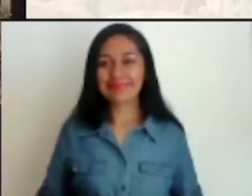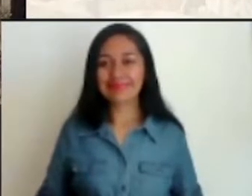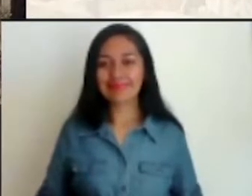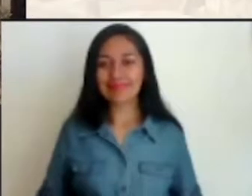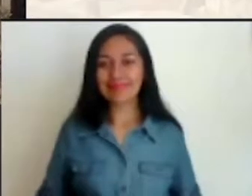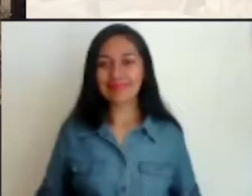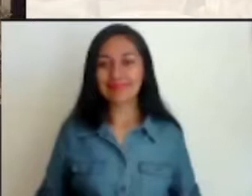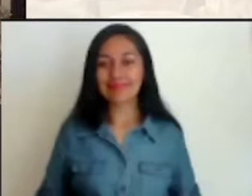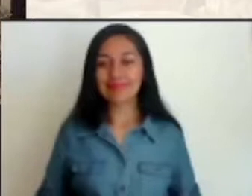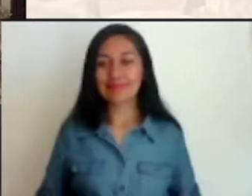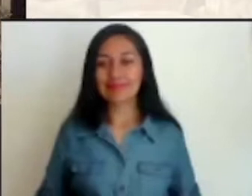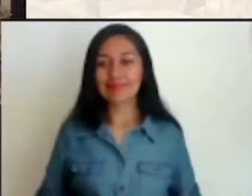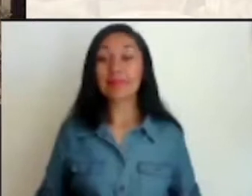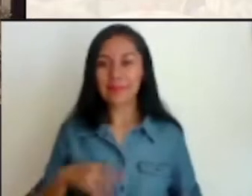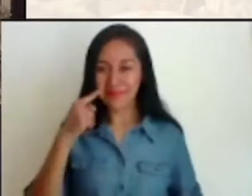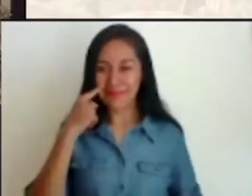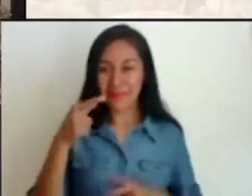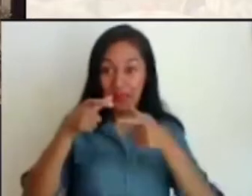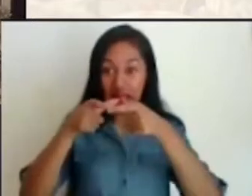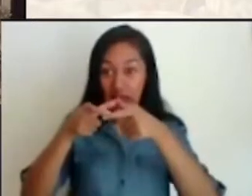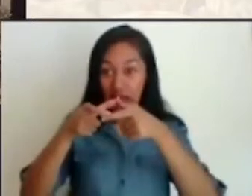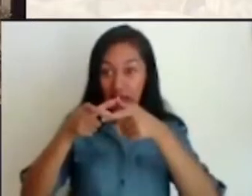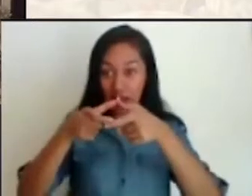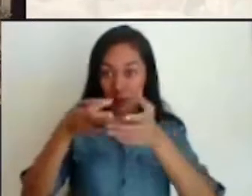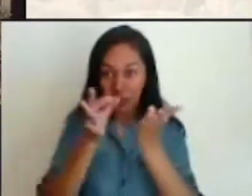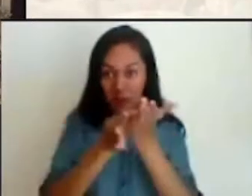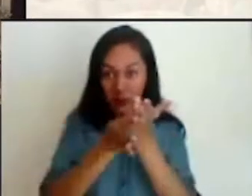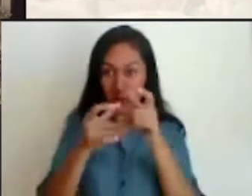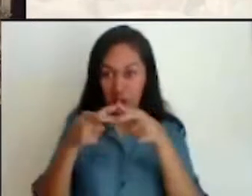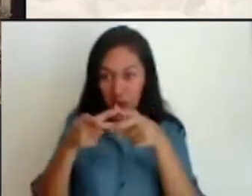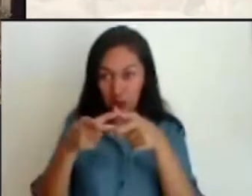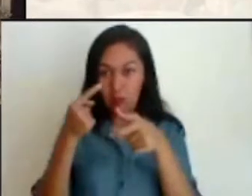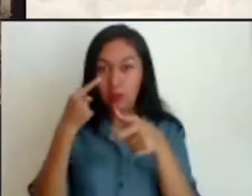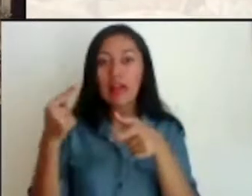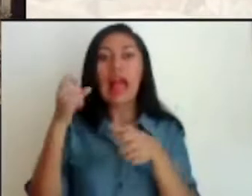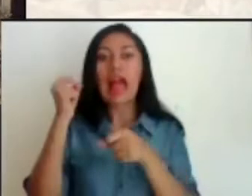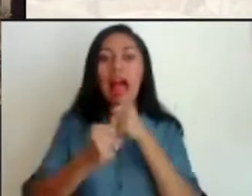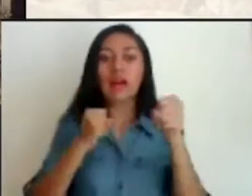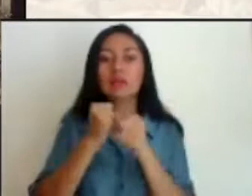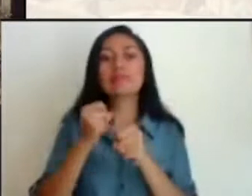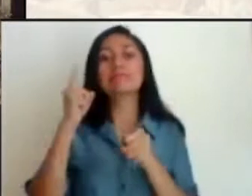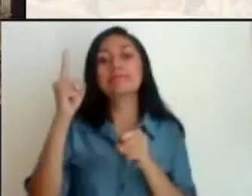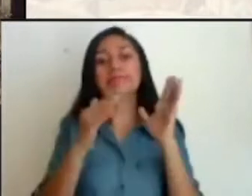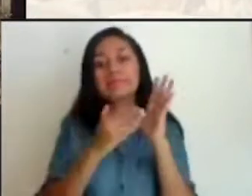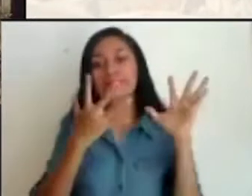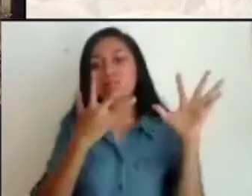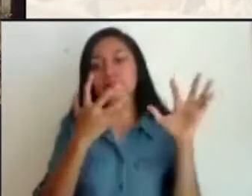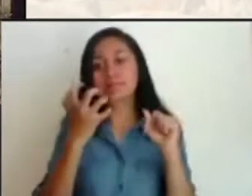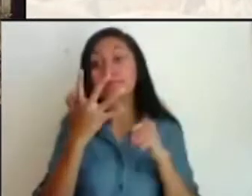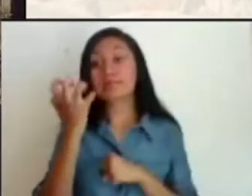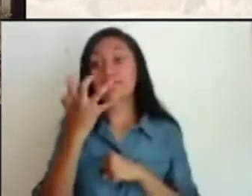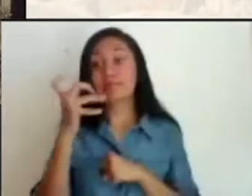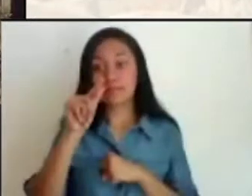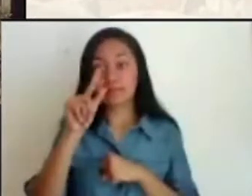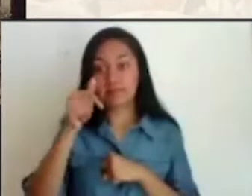La prima moneda che si vede è del 1576 e è stata data por il duce Elvise Mocenigo en su